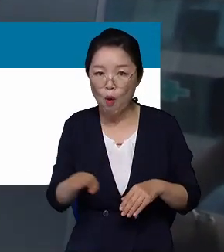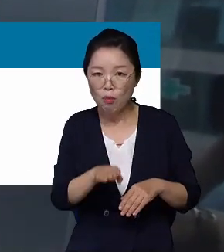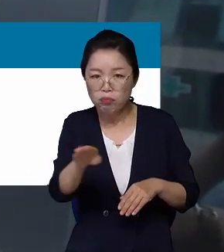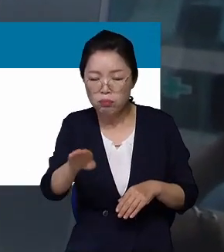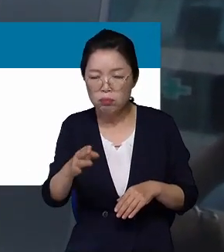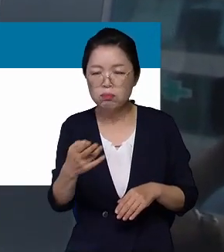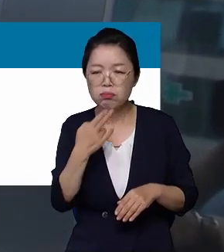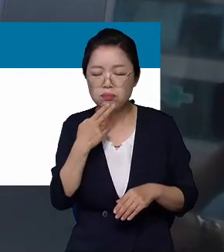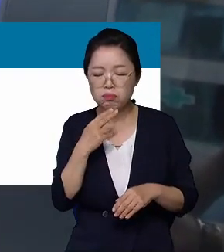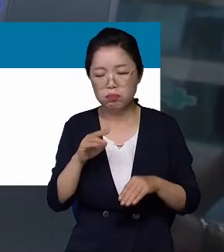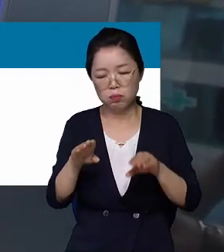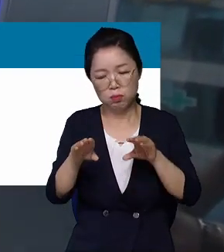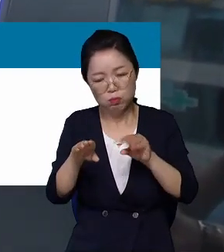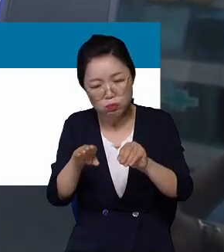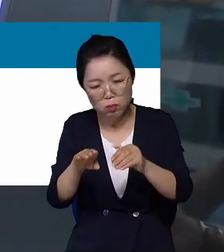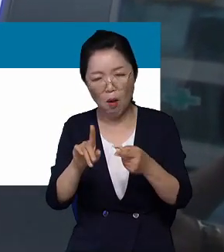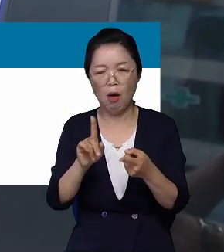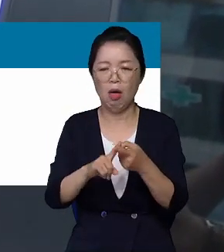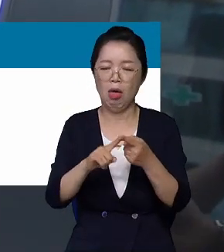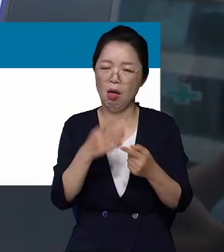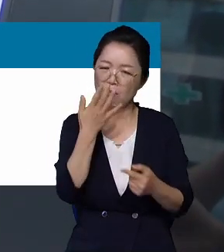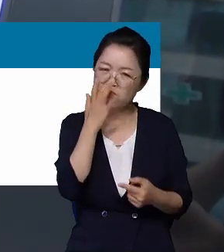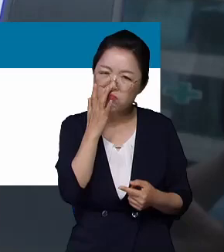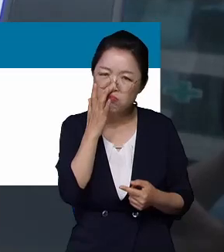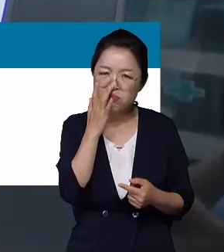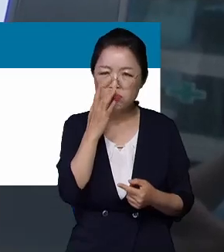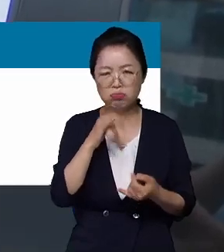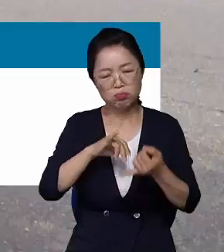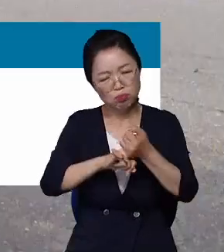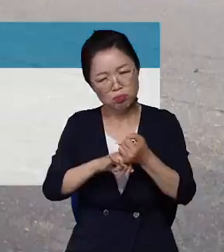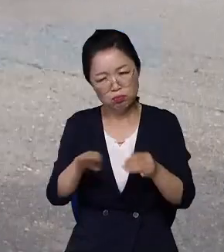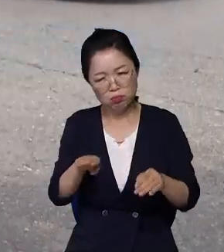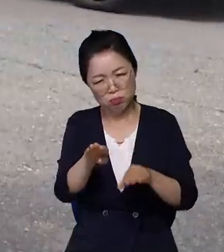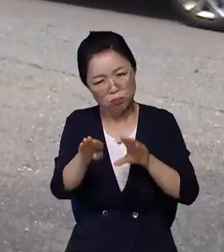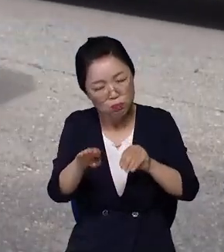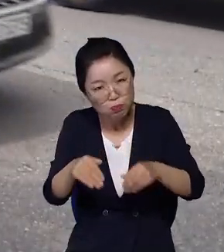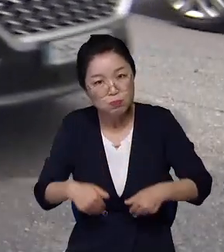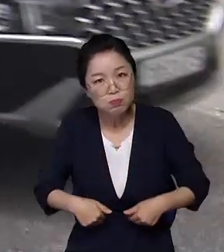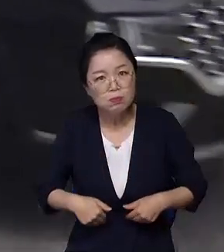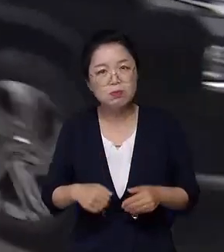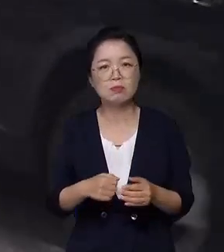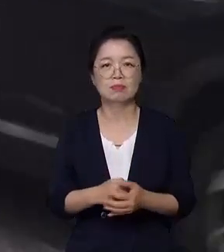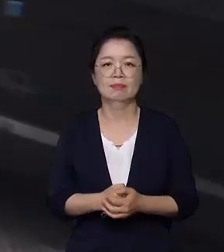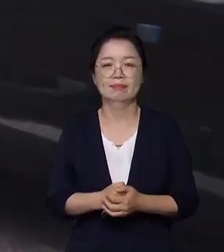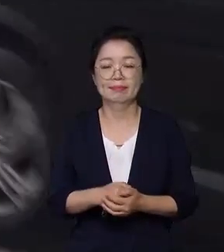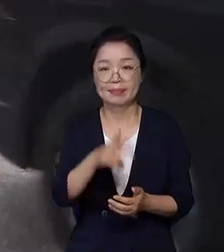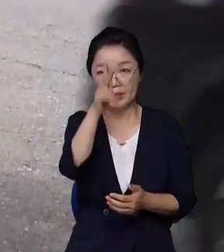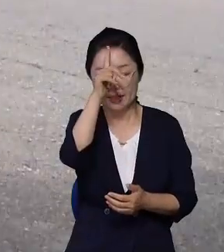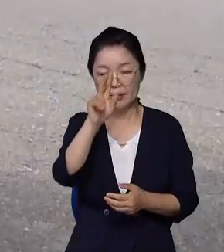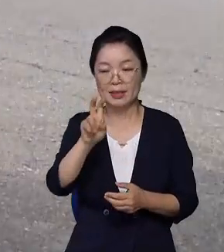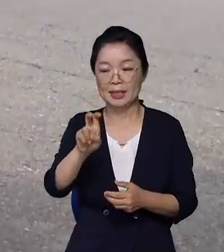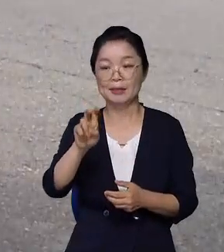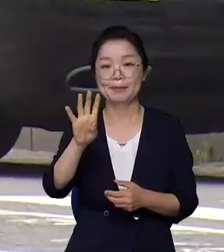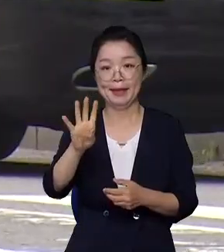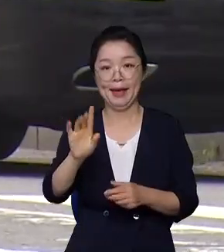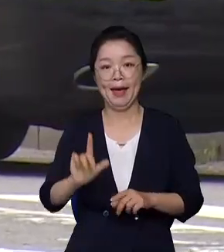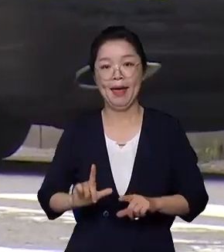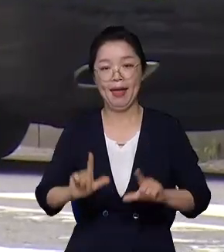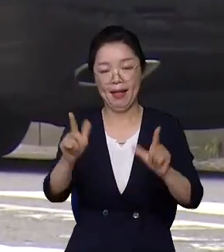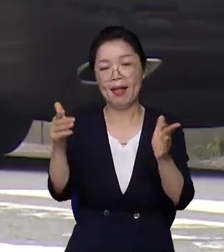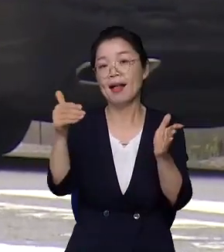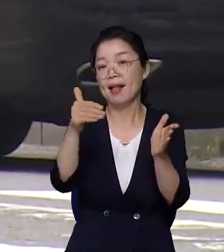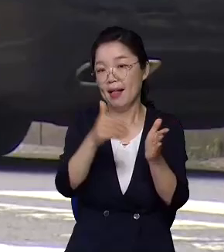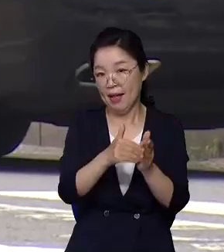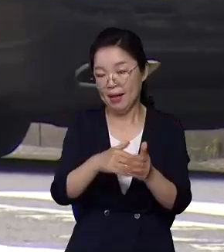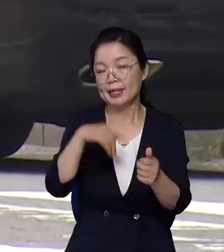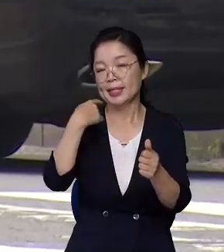정말 애매하네. 굳이 꼭 그래야 되냐 아니냐고. 경찰은 오는 24일까지 법규 홍보와